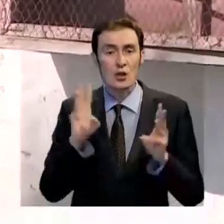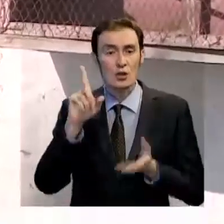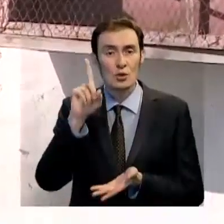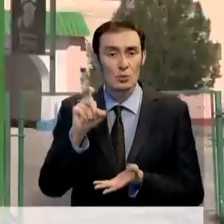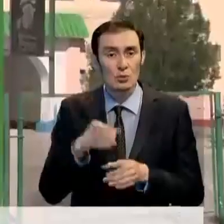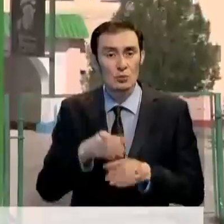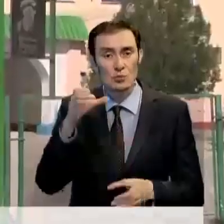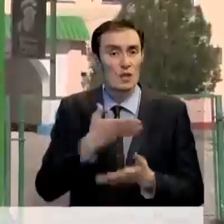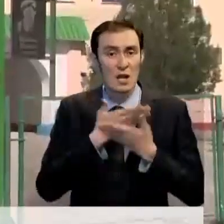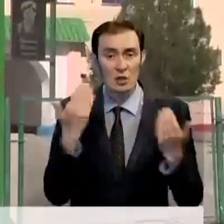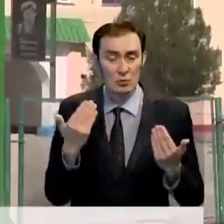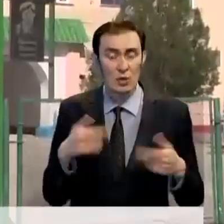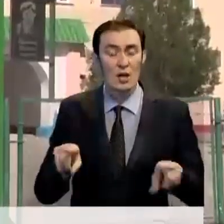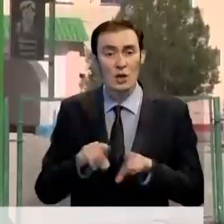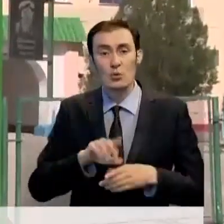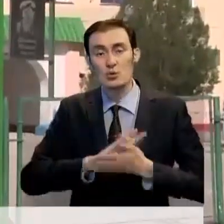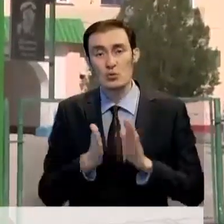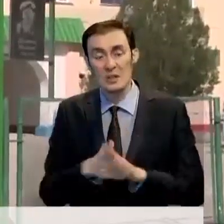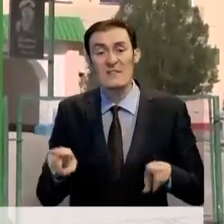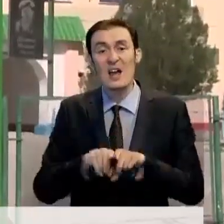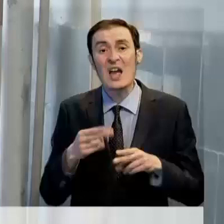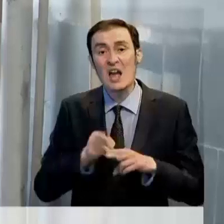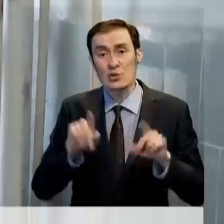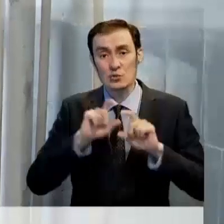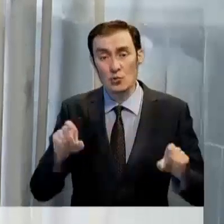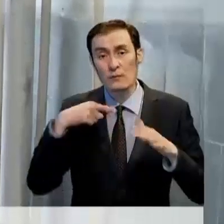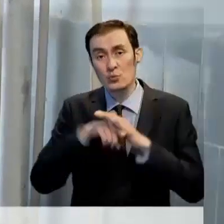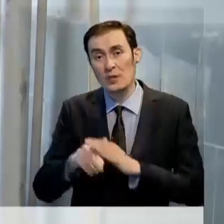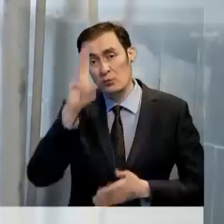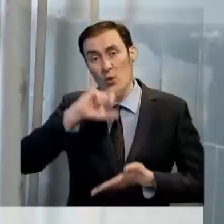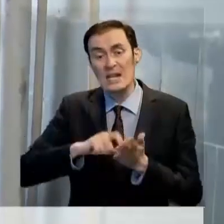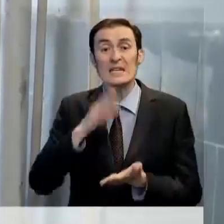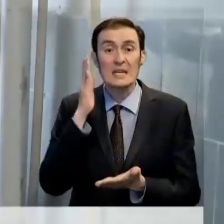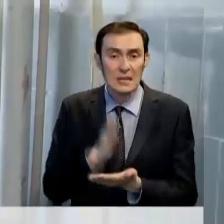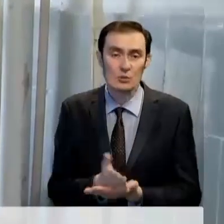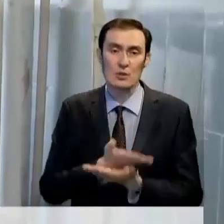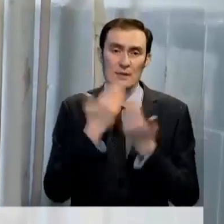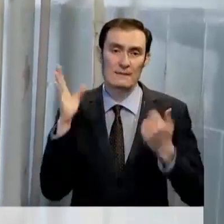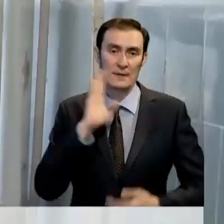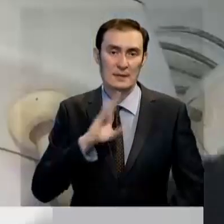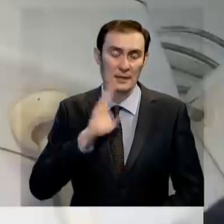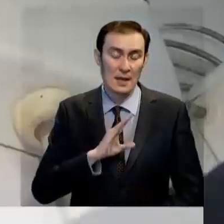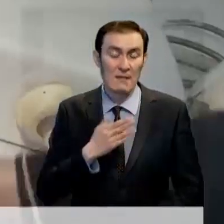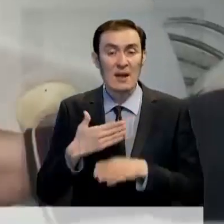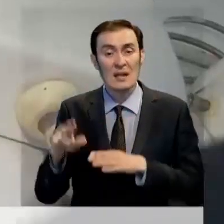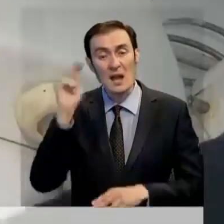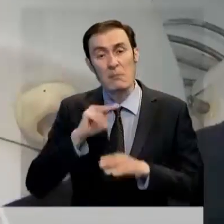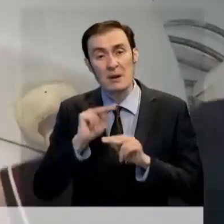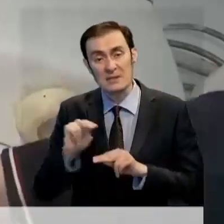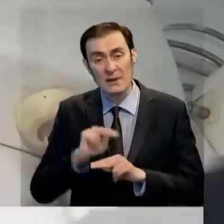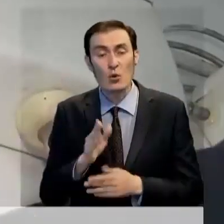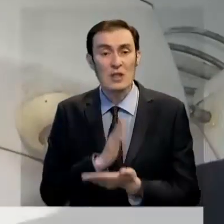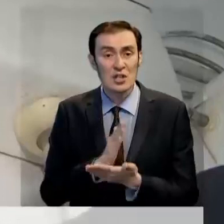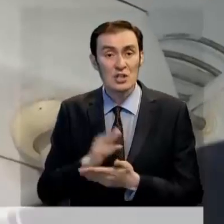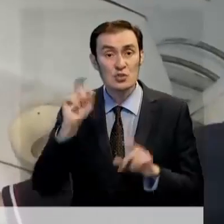огнетушитель. Аналогичная ситуация и в этой школе. Внутренние туалеты есть, но опять нет воды. В местном же отделе образования наличие